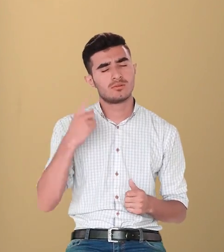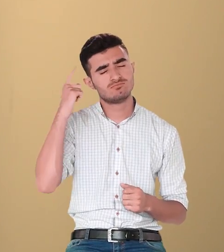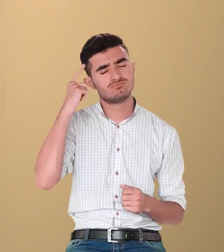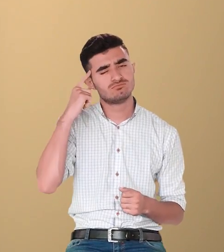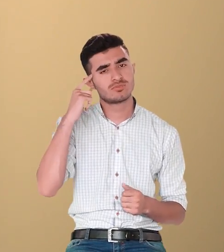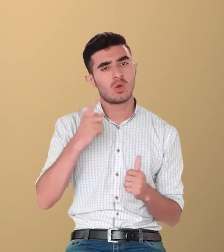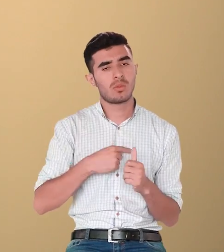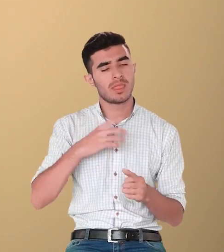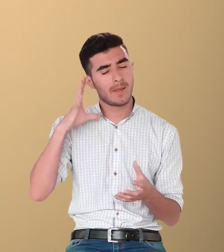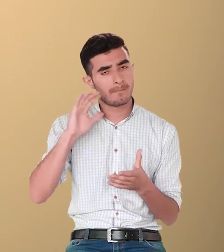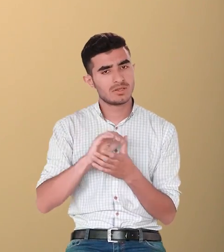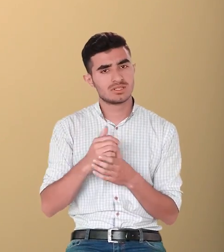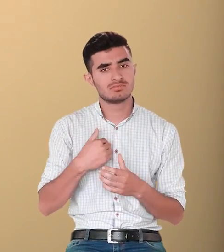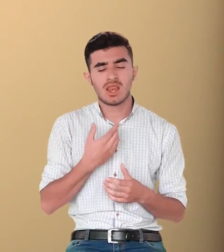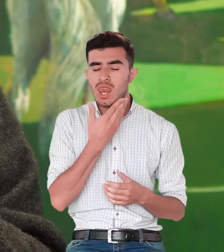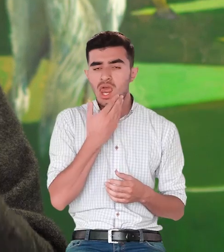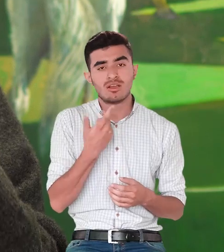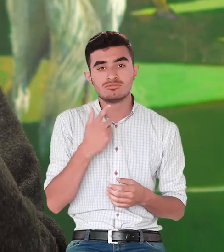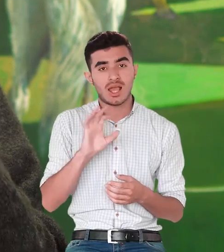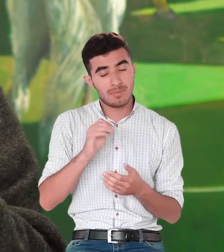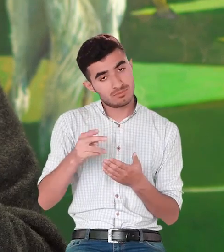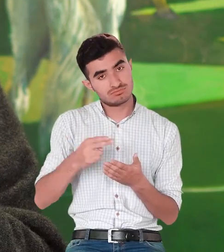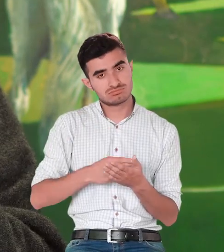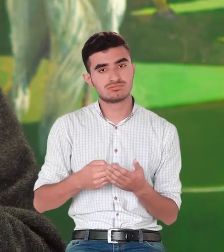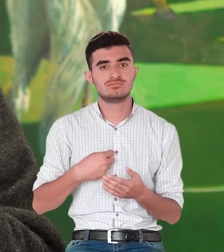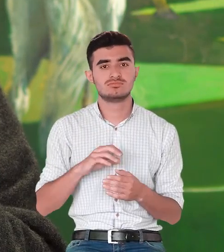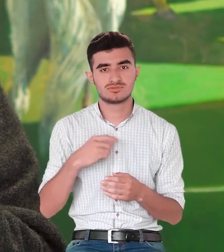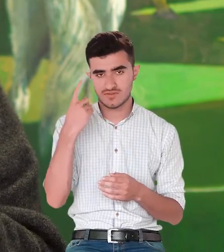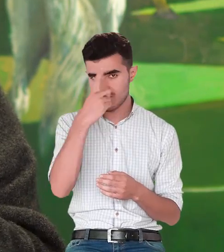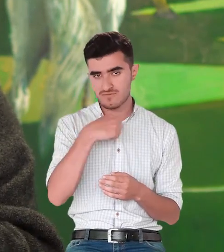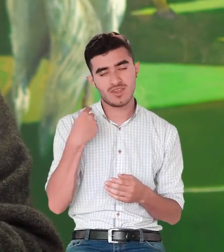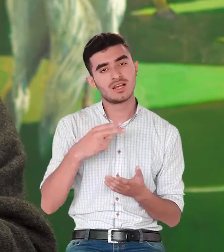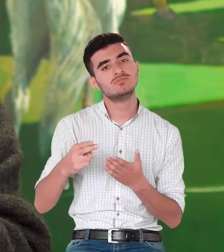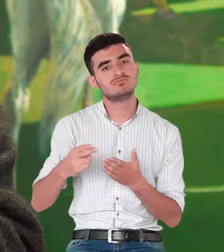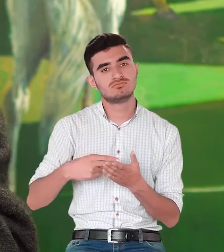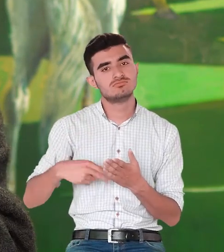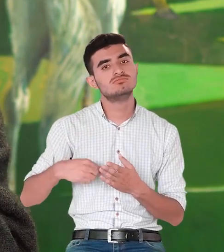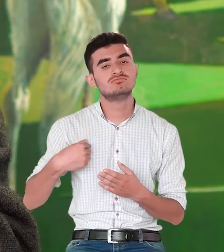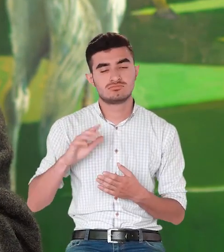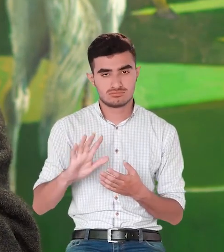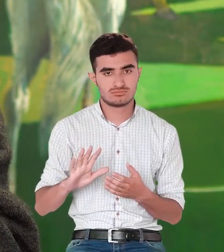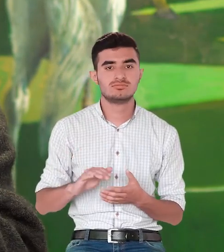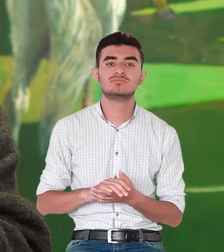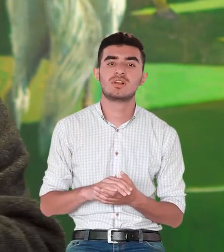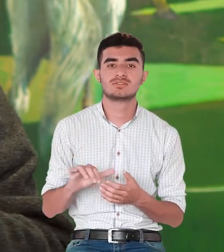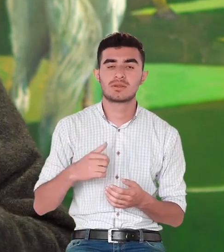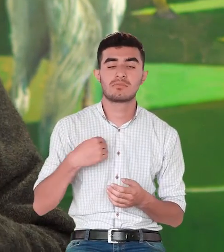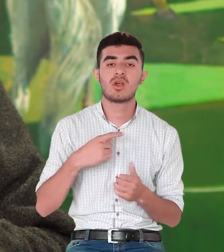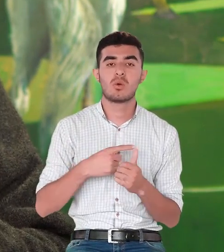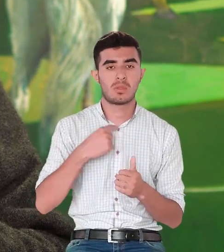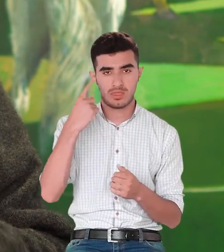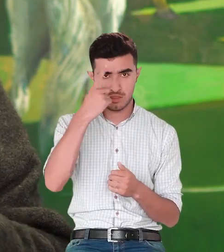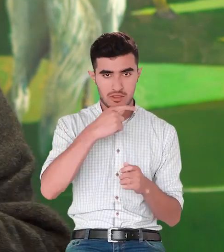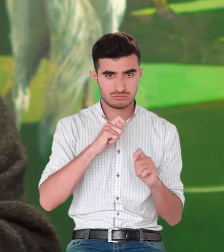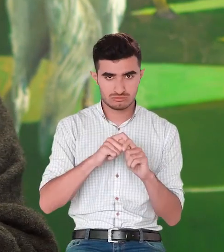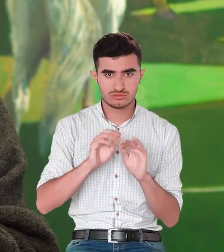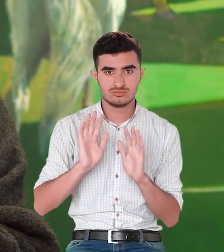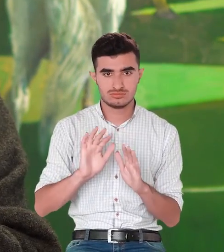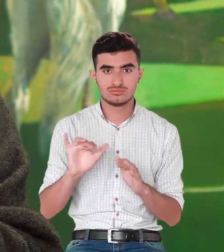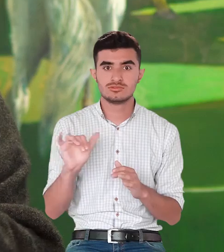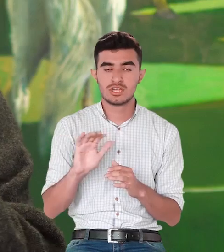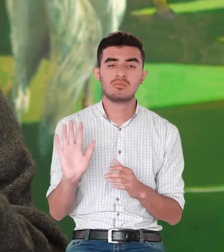نہیں پتا تھا کہ اتنے زیادہ خوبصورت ہوتے ہیں. تو یہ ہے نا کہ ایک فارمولا پینٹنگ نہیں